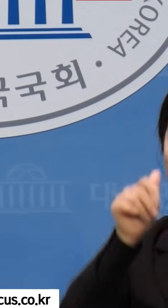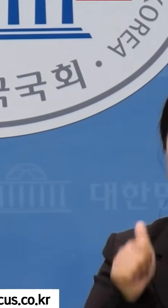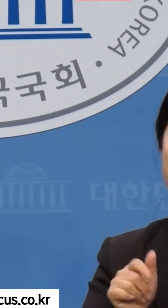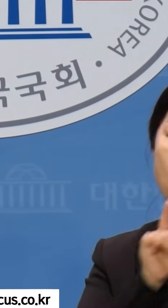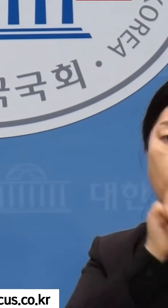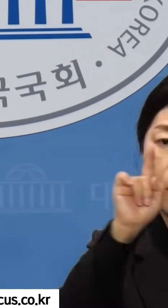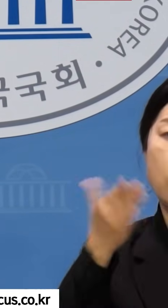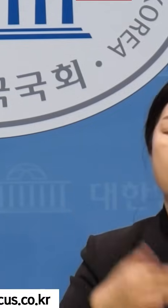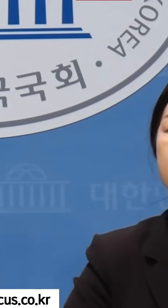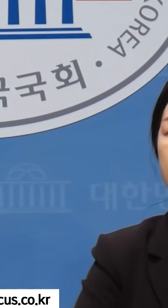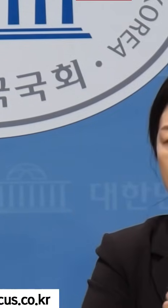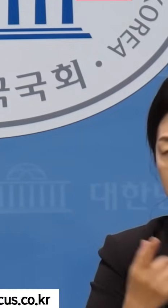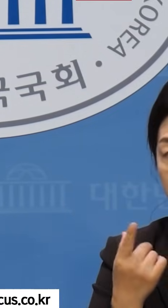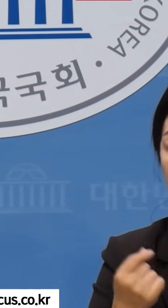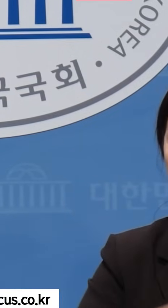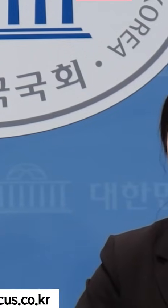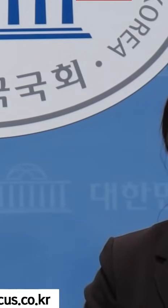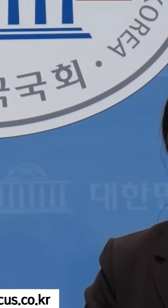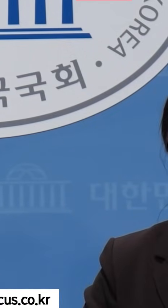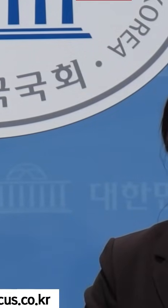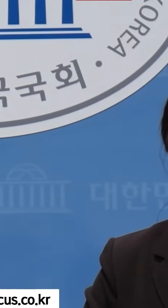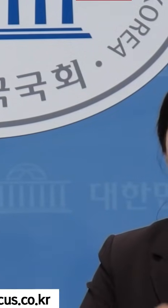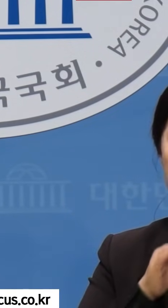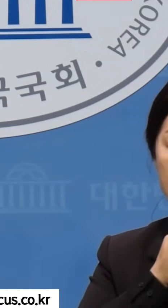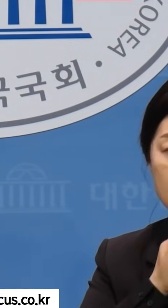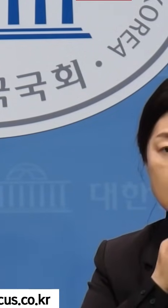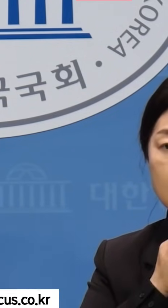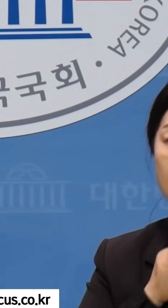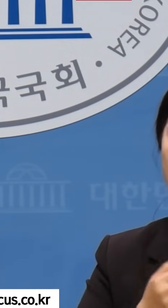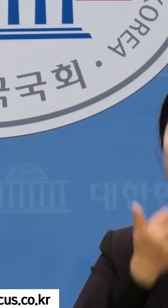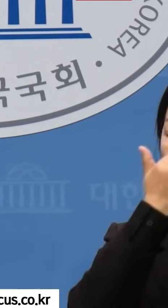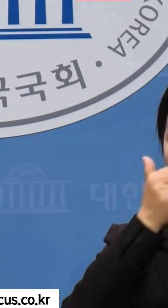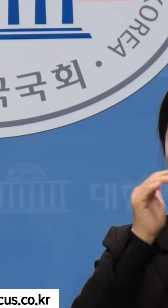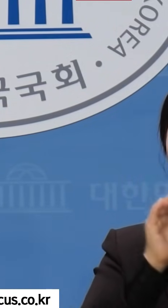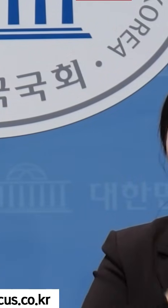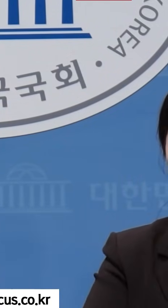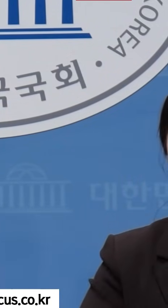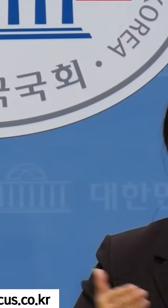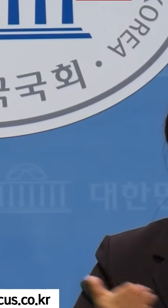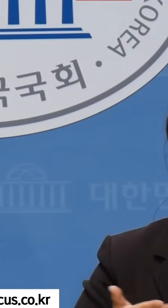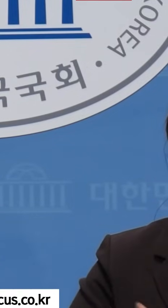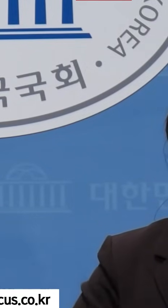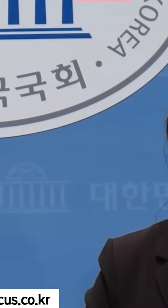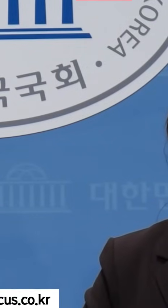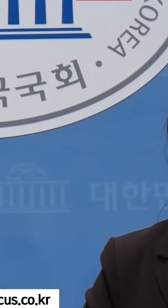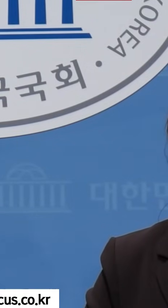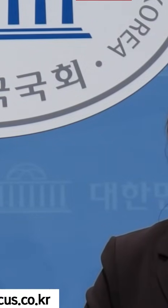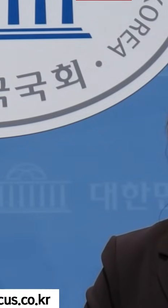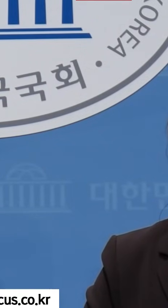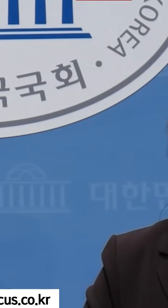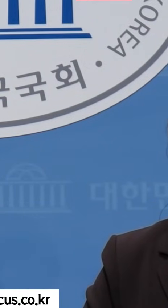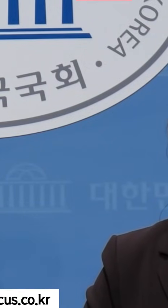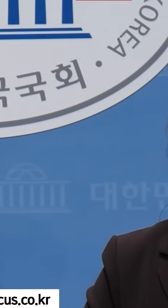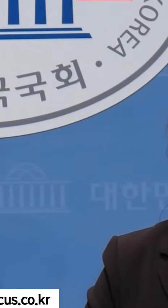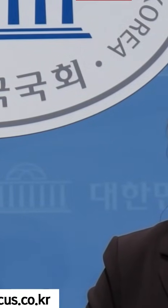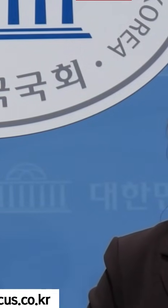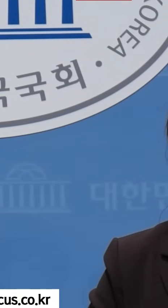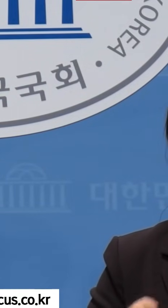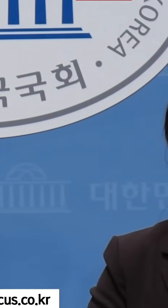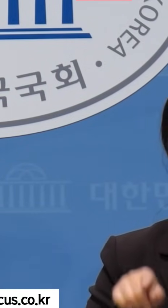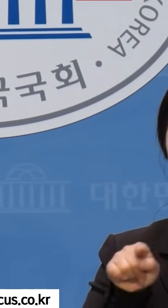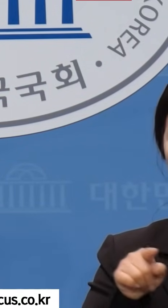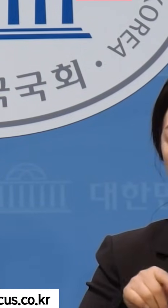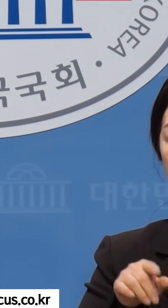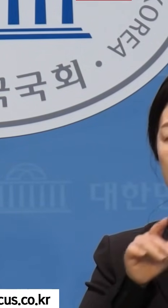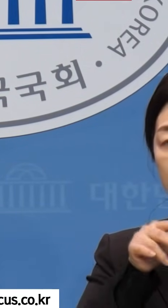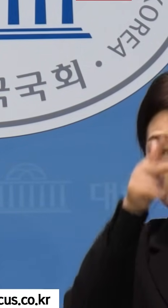기소된 사유였습니다. 참으로 기막힌 역사의 또 한 대목이 되고